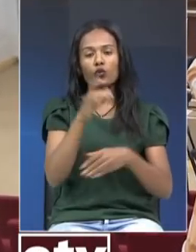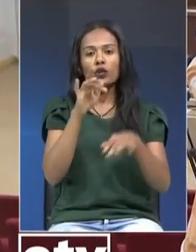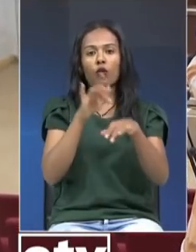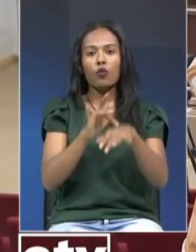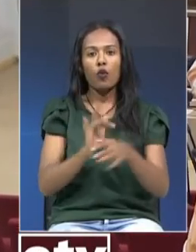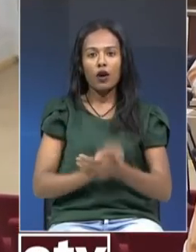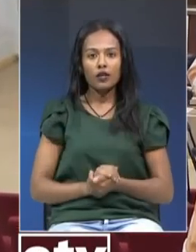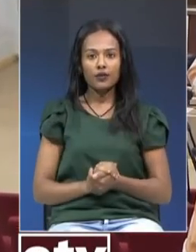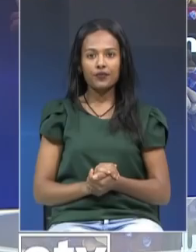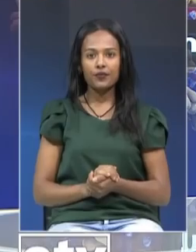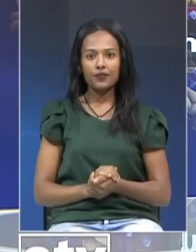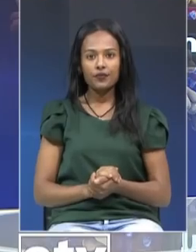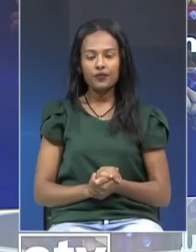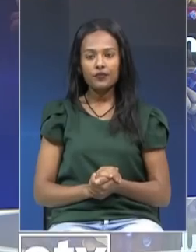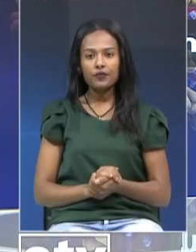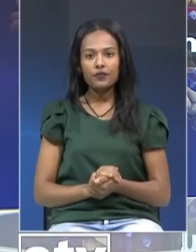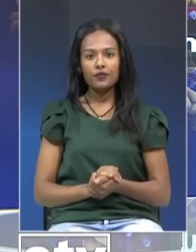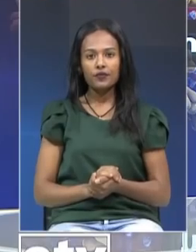ጠቁመዋል።